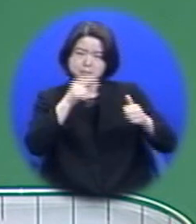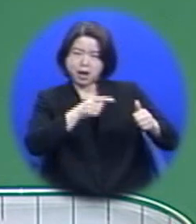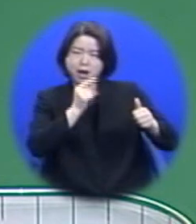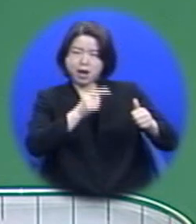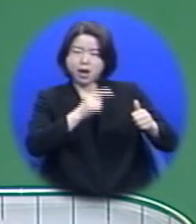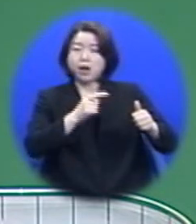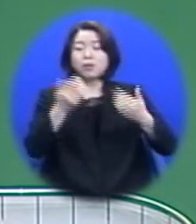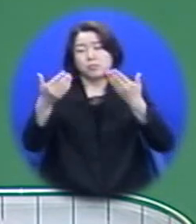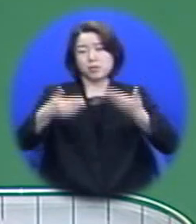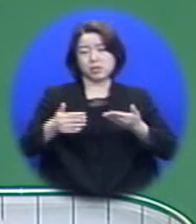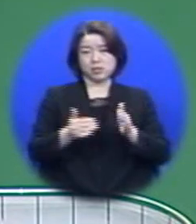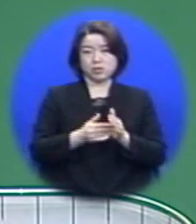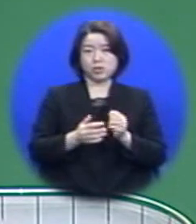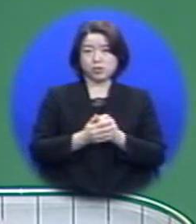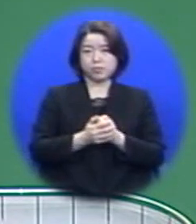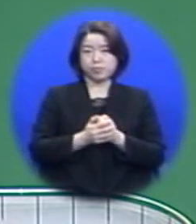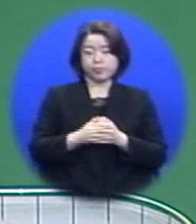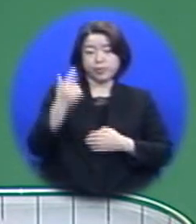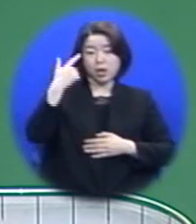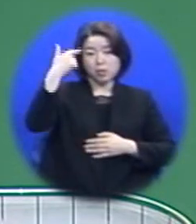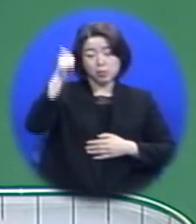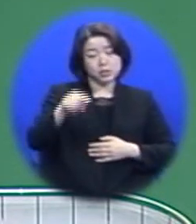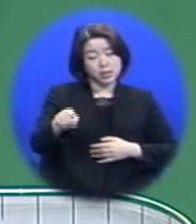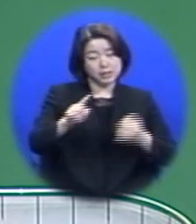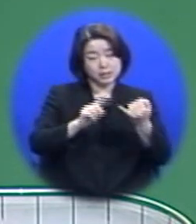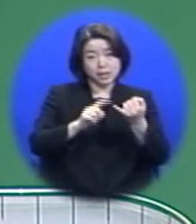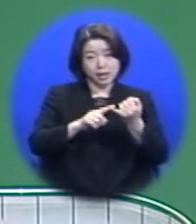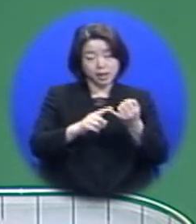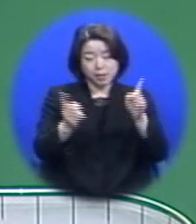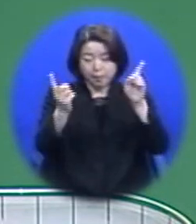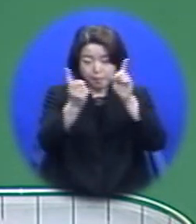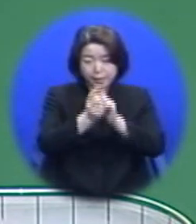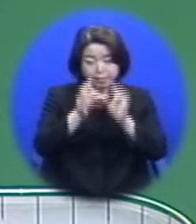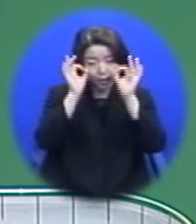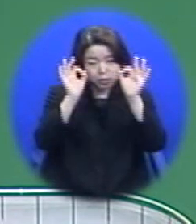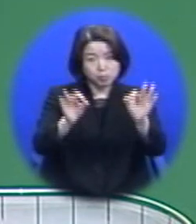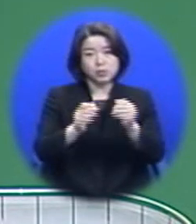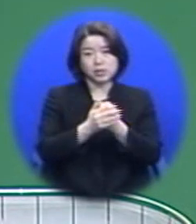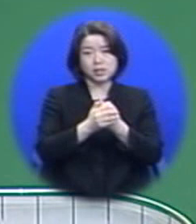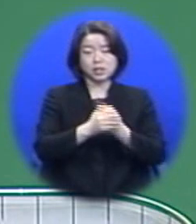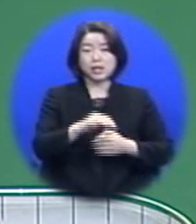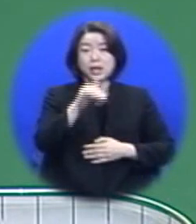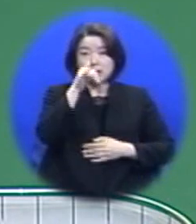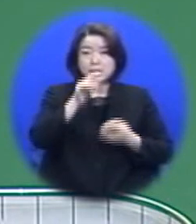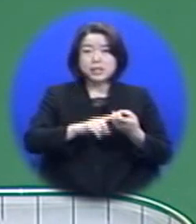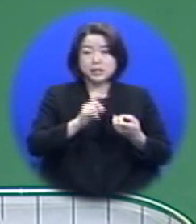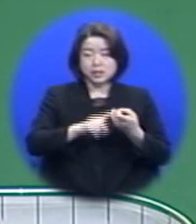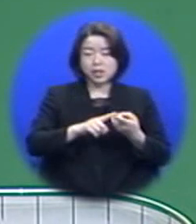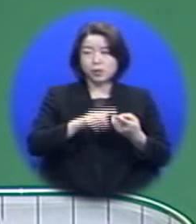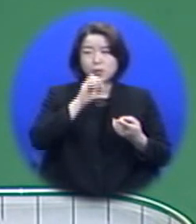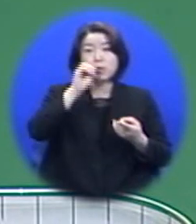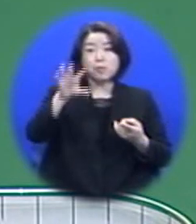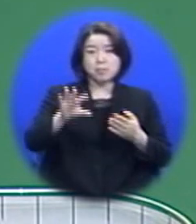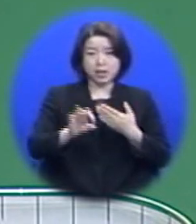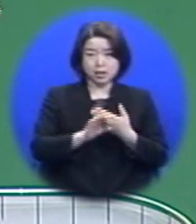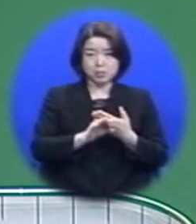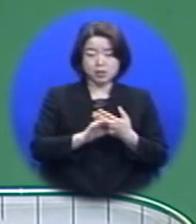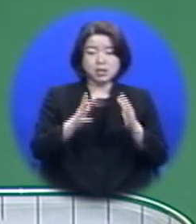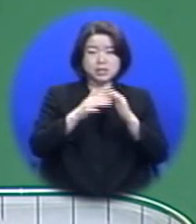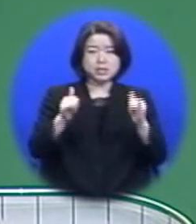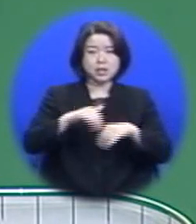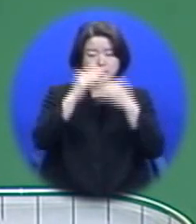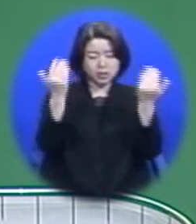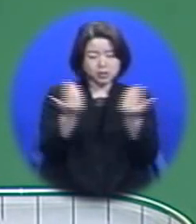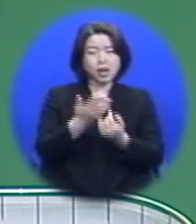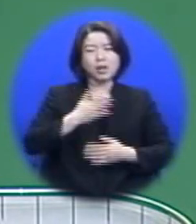목사라고 목사님이 그 아이를 만나 보니까 있는 그대로 이야기하면 사람들이 를 버리고 사람